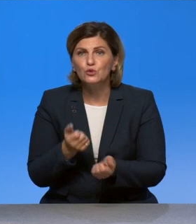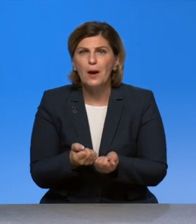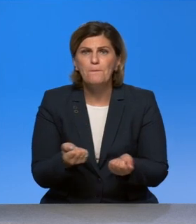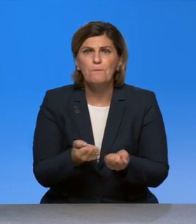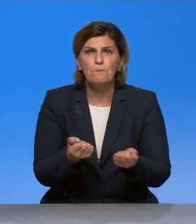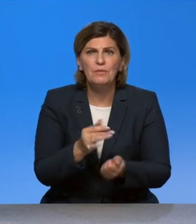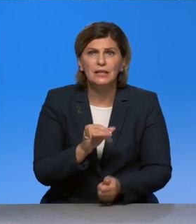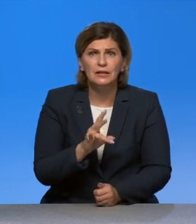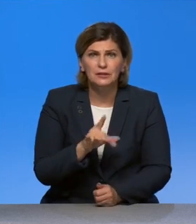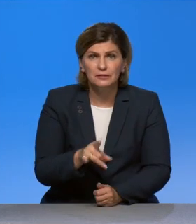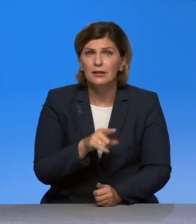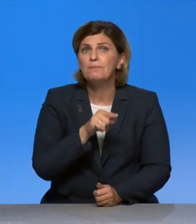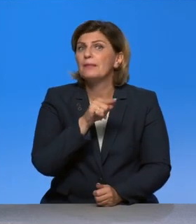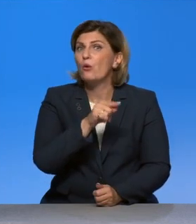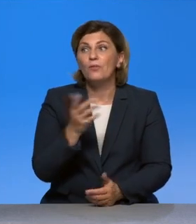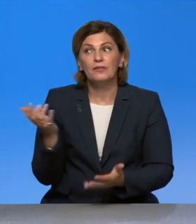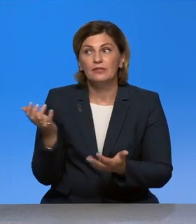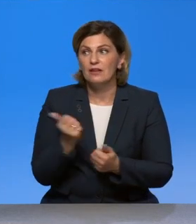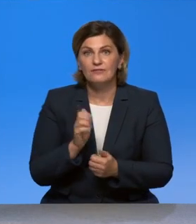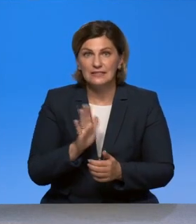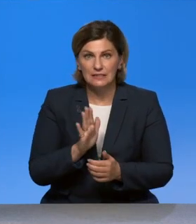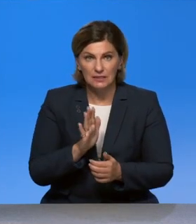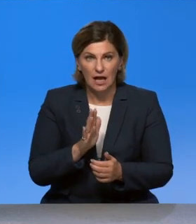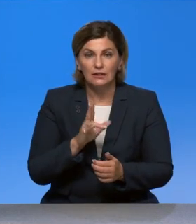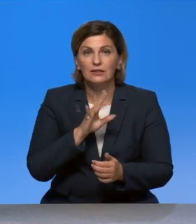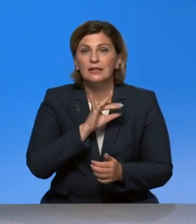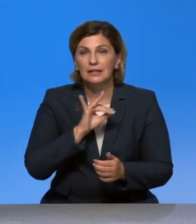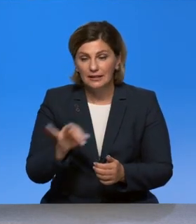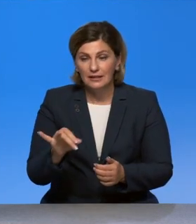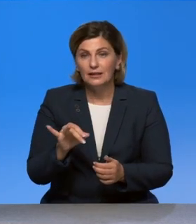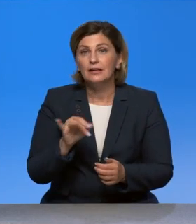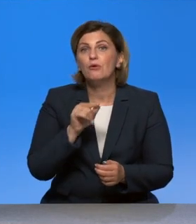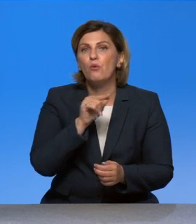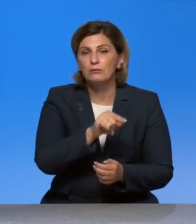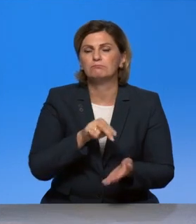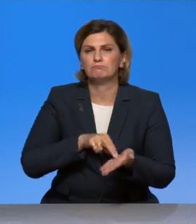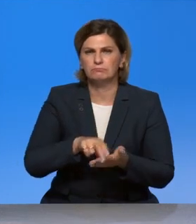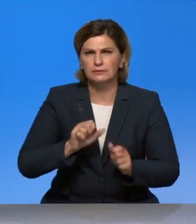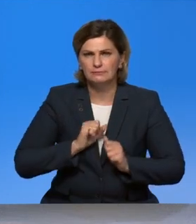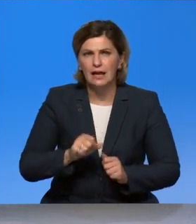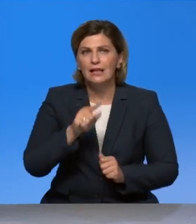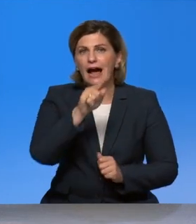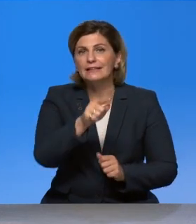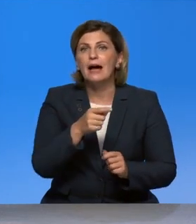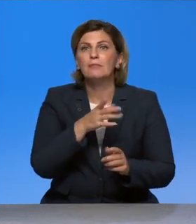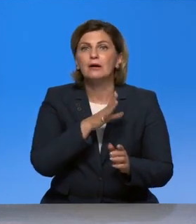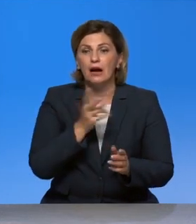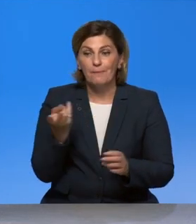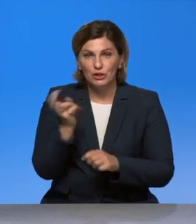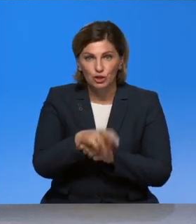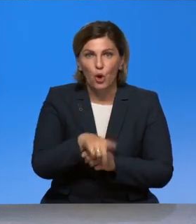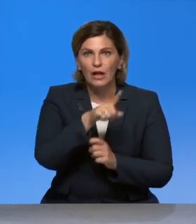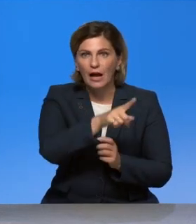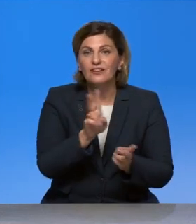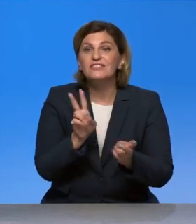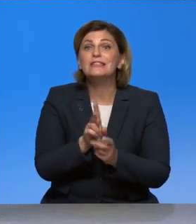встречи. Он отложил все и пошел к ним. Mm-hmm. Они направили на него стрелы и копья, а он вместо этого взял циновку, которая лежала